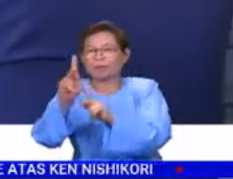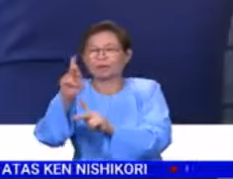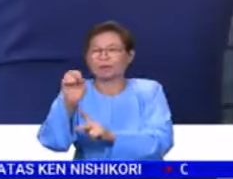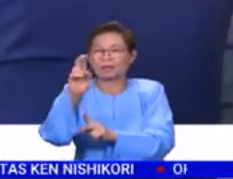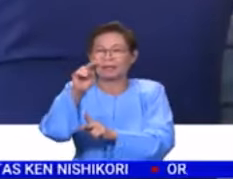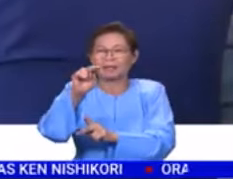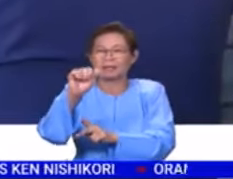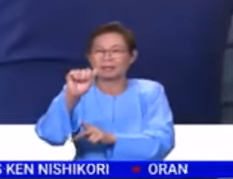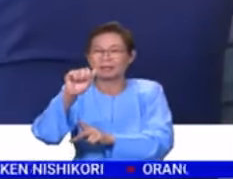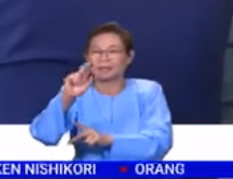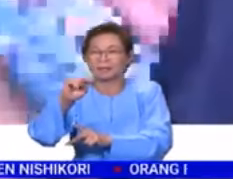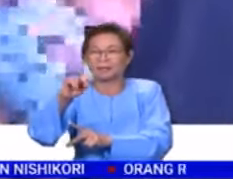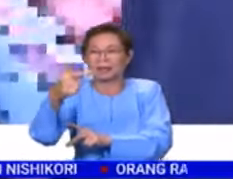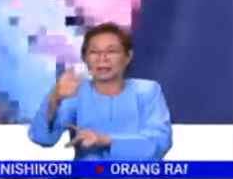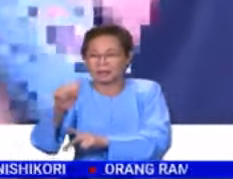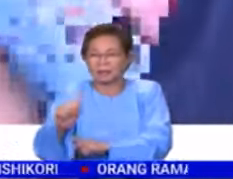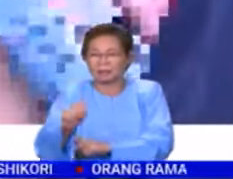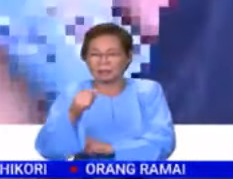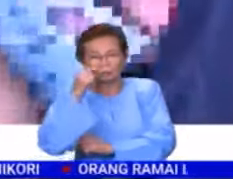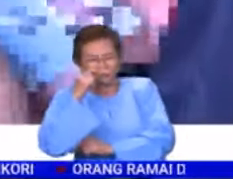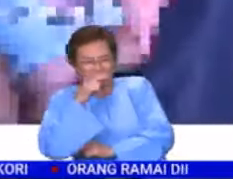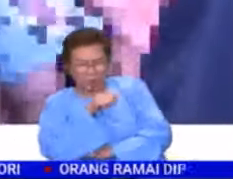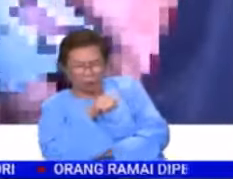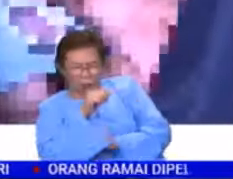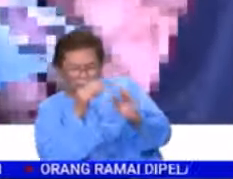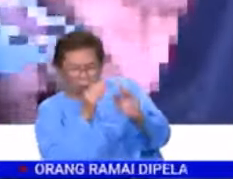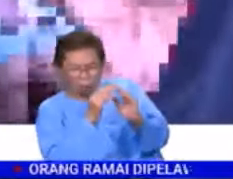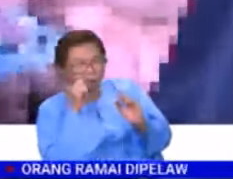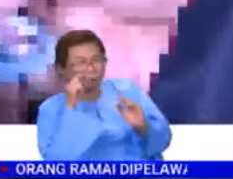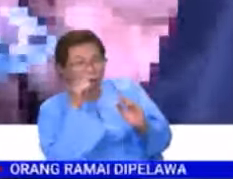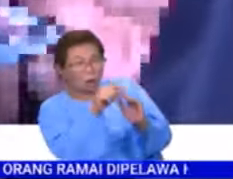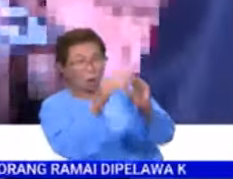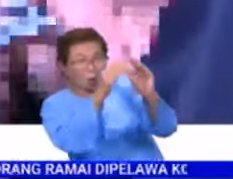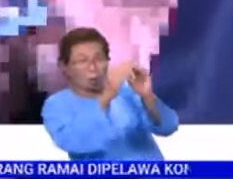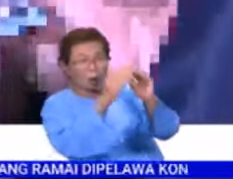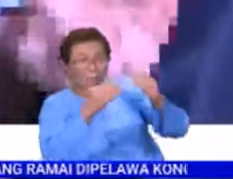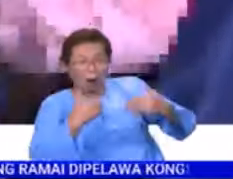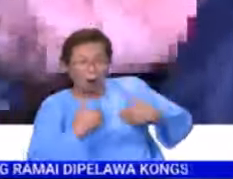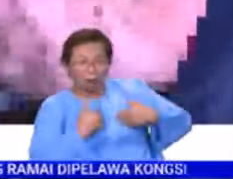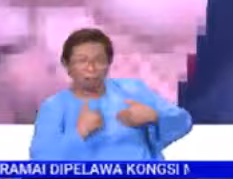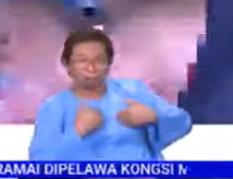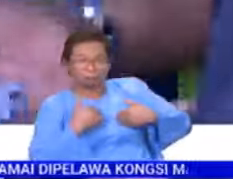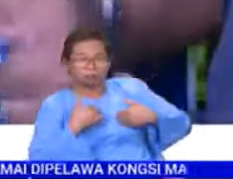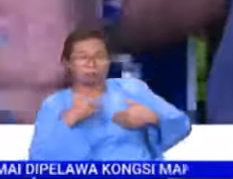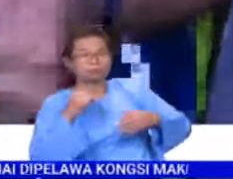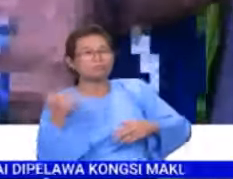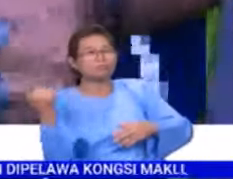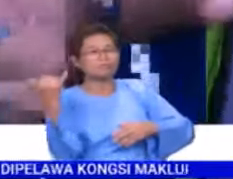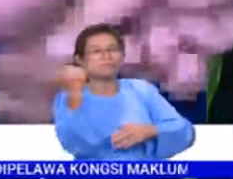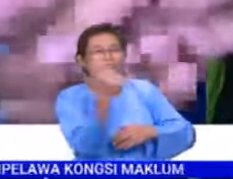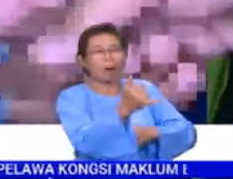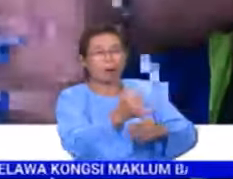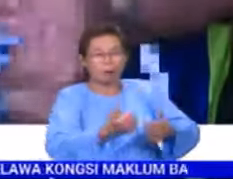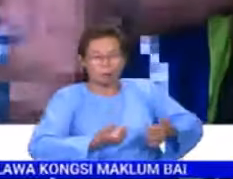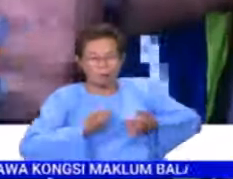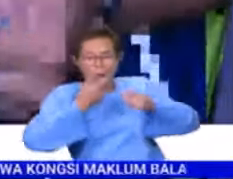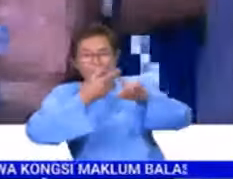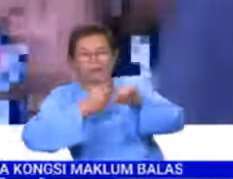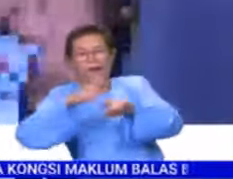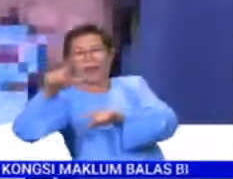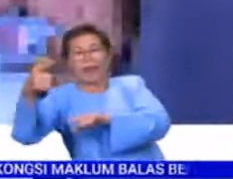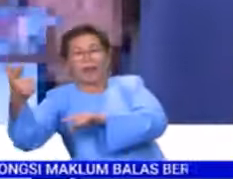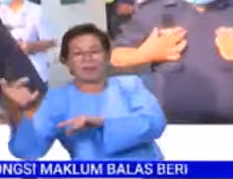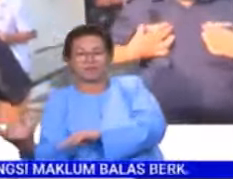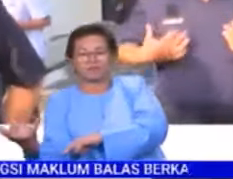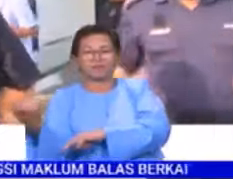dapati sebuah rumah tadi ada melakukan ziarah Aidilfitri dari kawasan